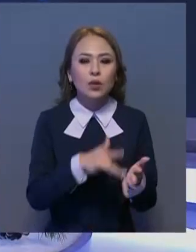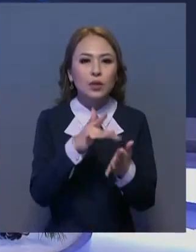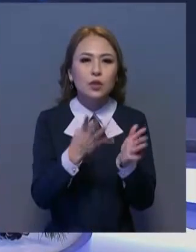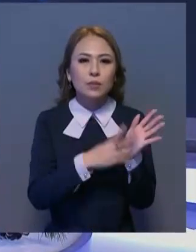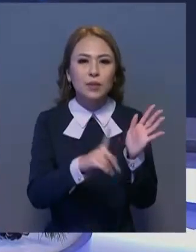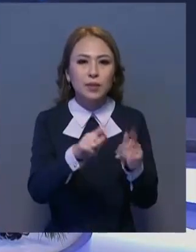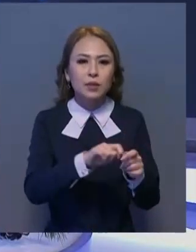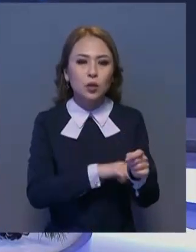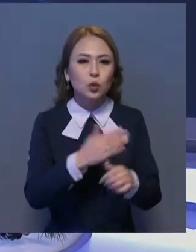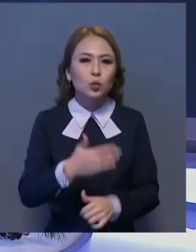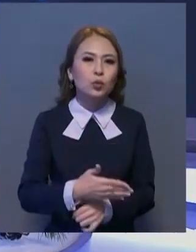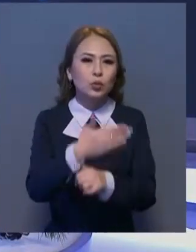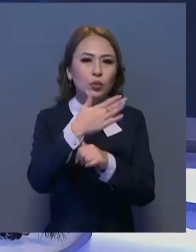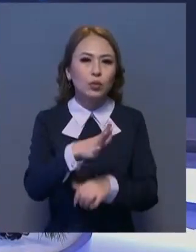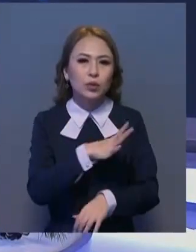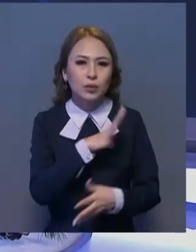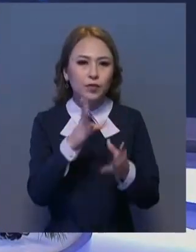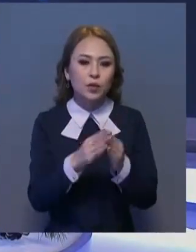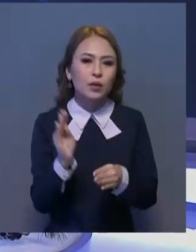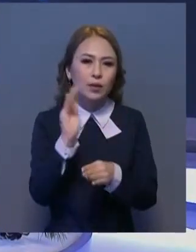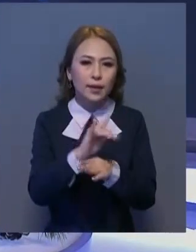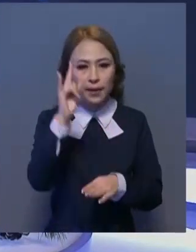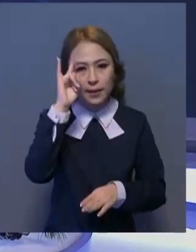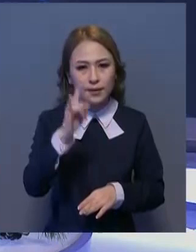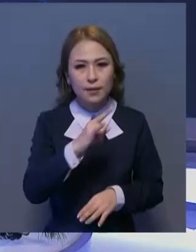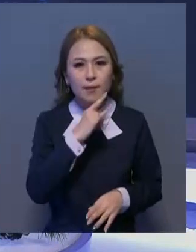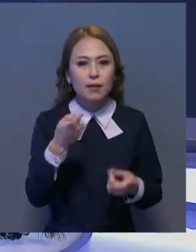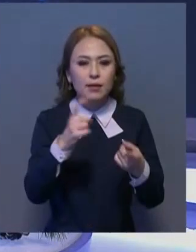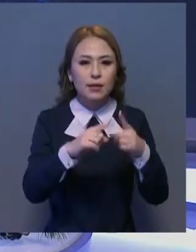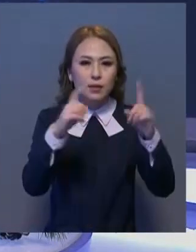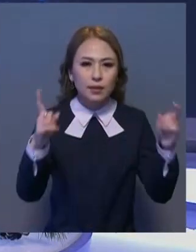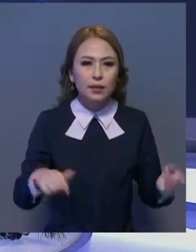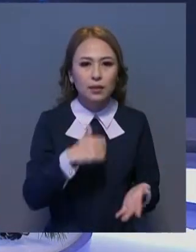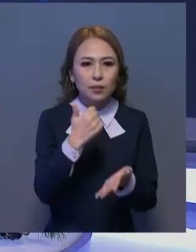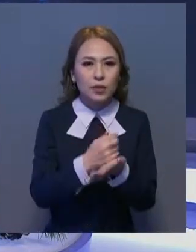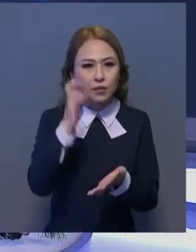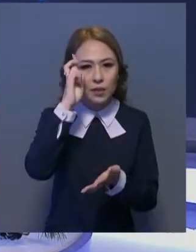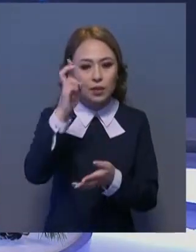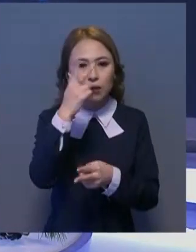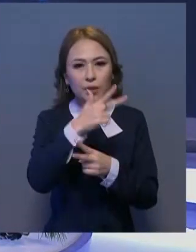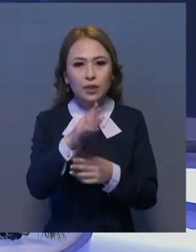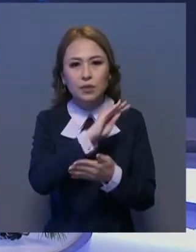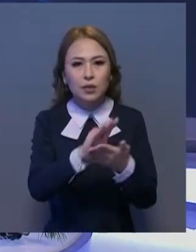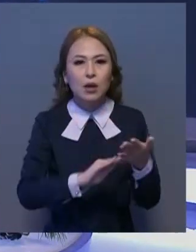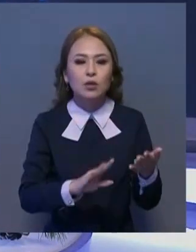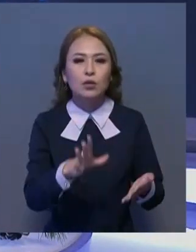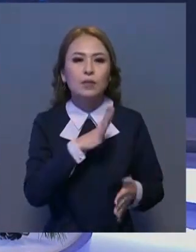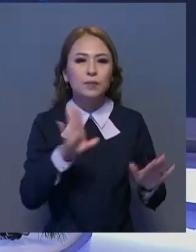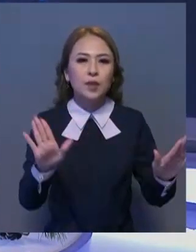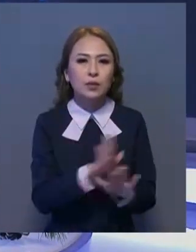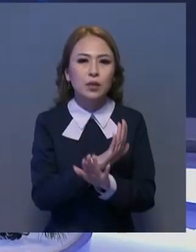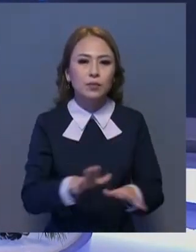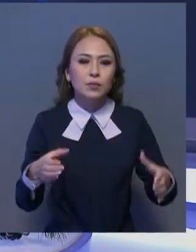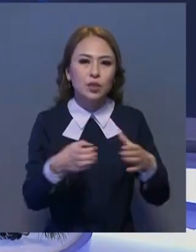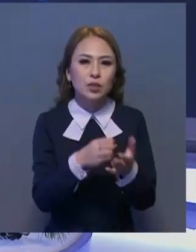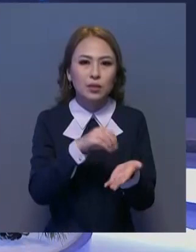қаласында 91 метрлік ту тұғыр орнатылды. Сондай-ақ алаңда Қазақстанның картасы мен елтаңбасы бейнеленіп, еліміздің әнұраны